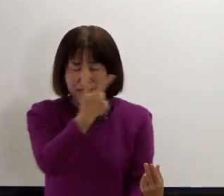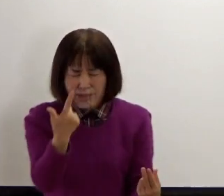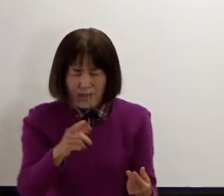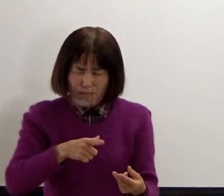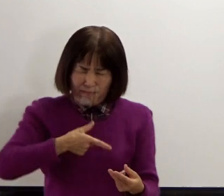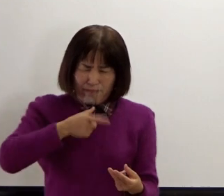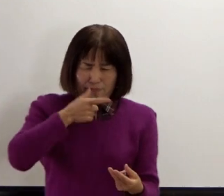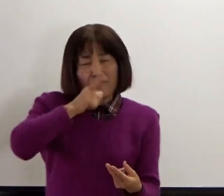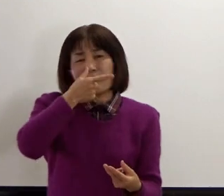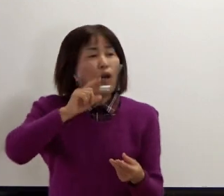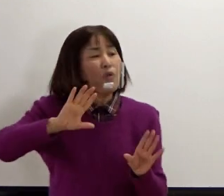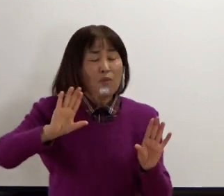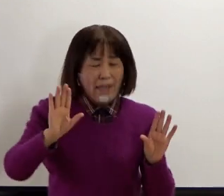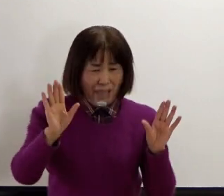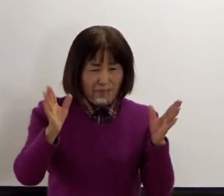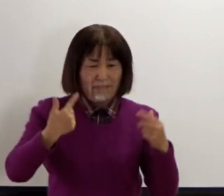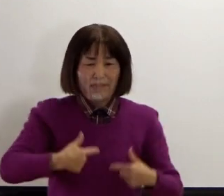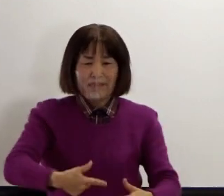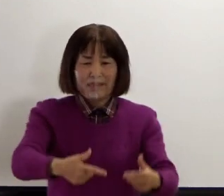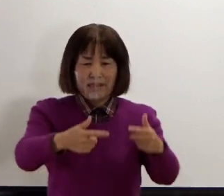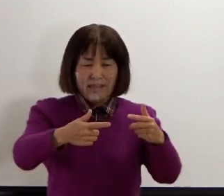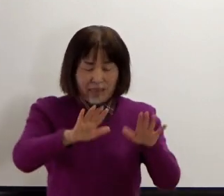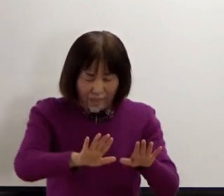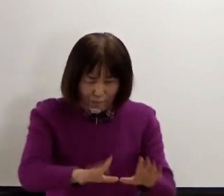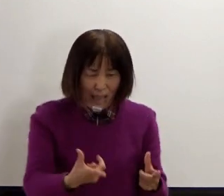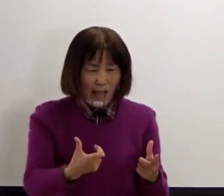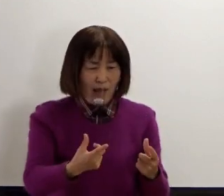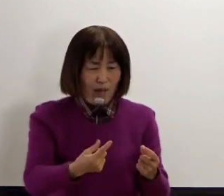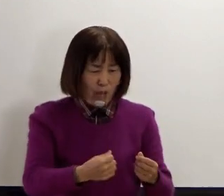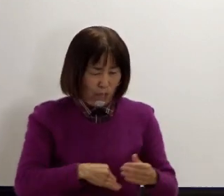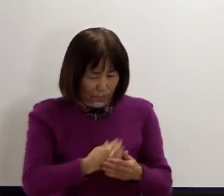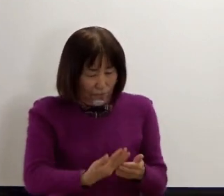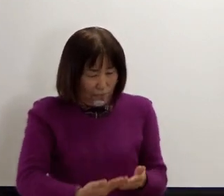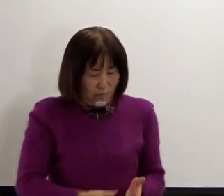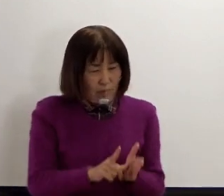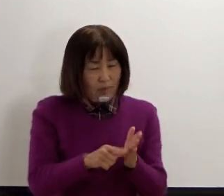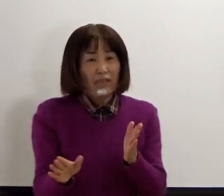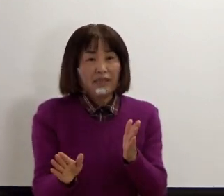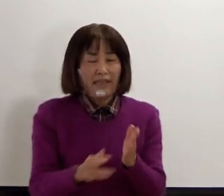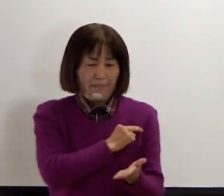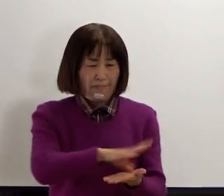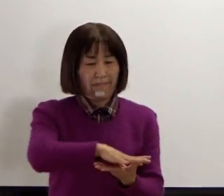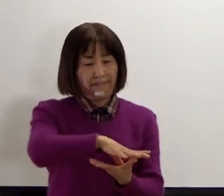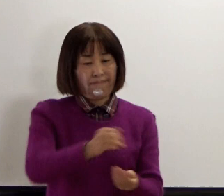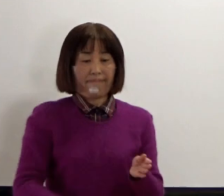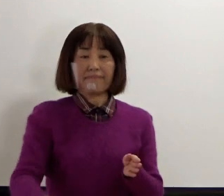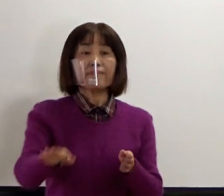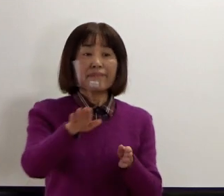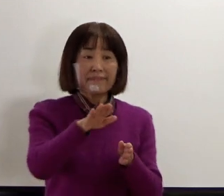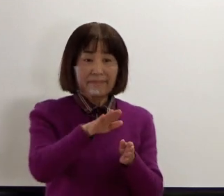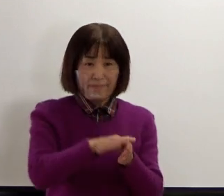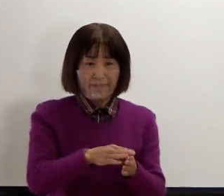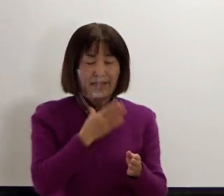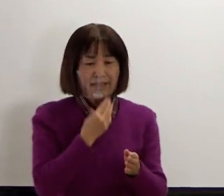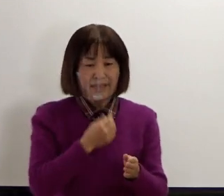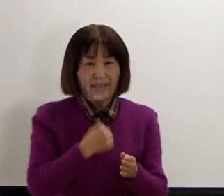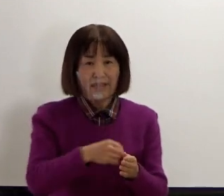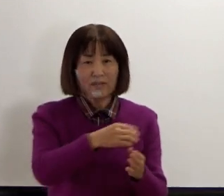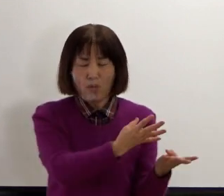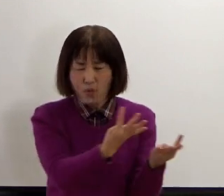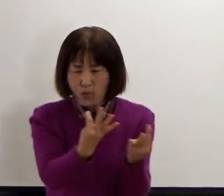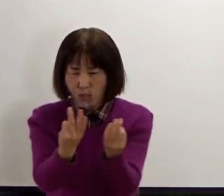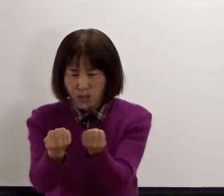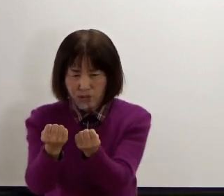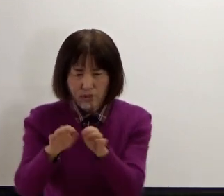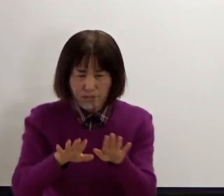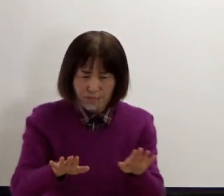偉大な人になり、ブドウ酒や強い酒を飲まず、すでに母の胎にいる時から聖霊に満た